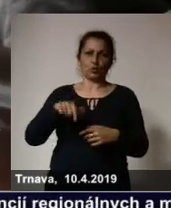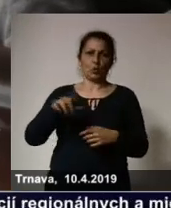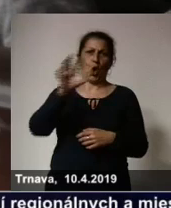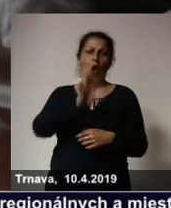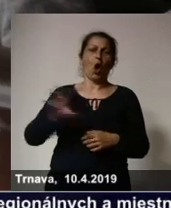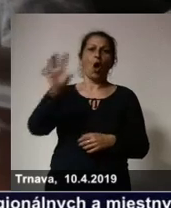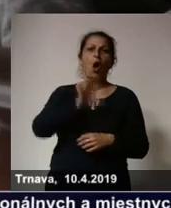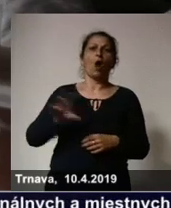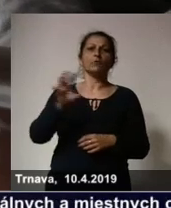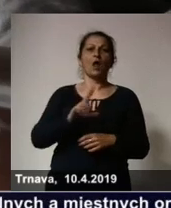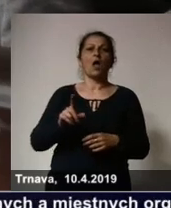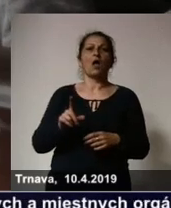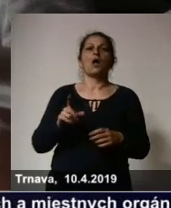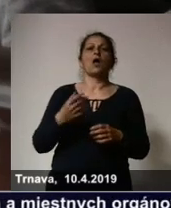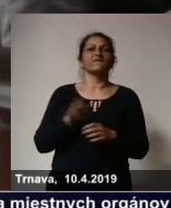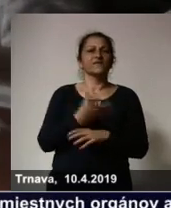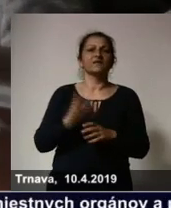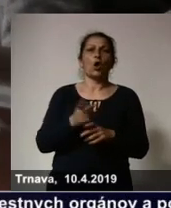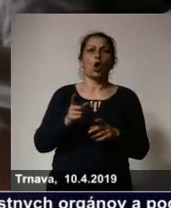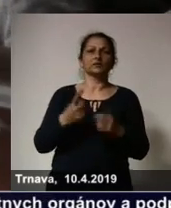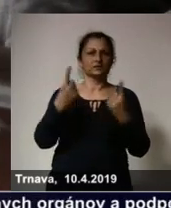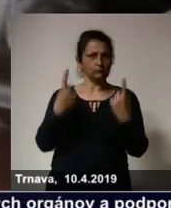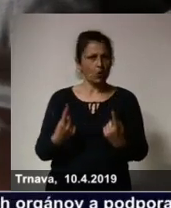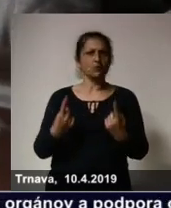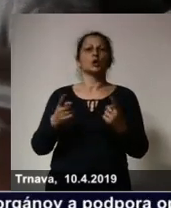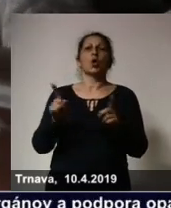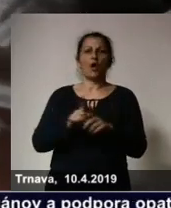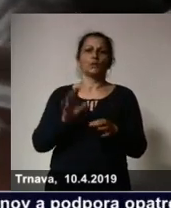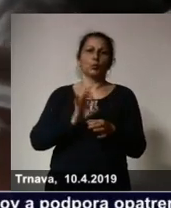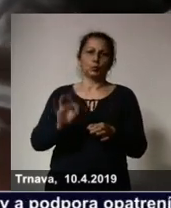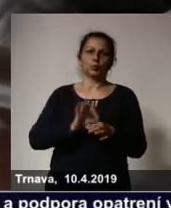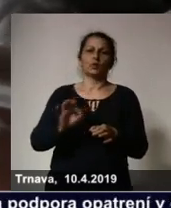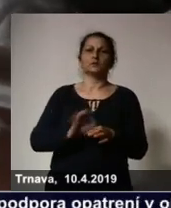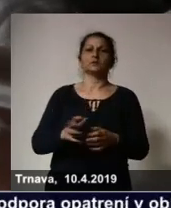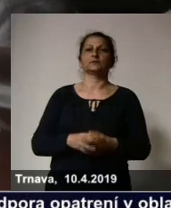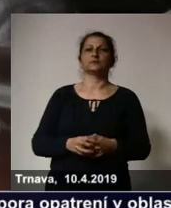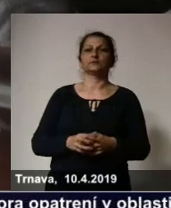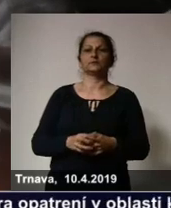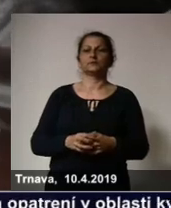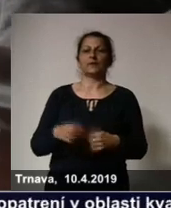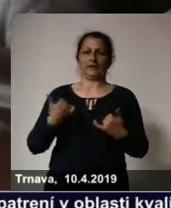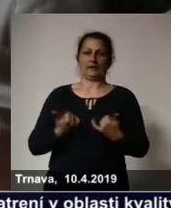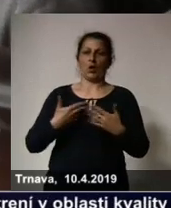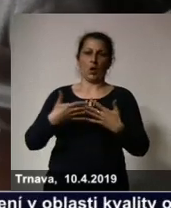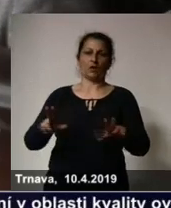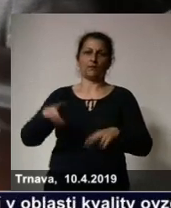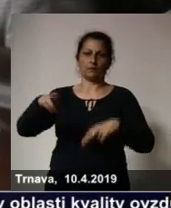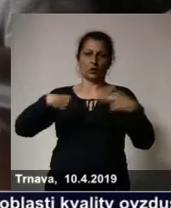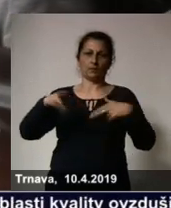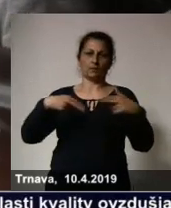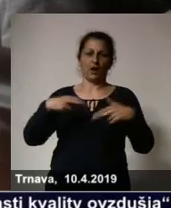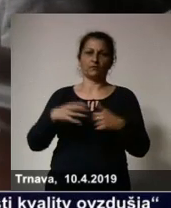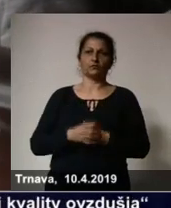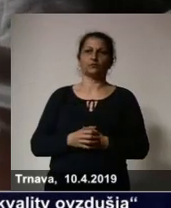oblasti aj vytvoriť pozíciu, aj ušetriť. Otváram k tomuto bodu rozpravu.